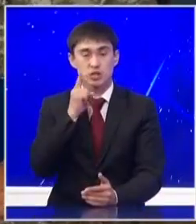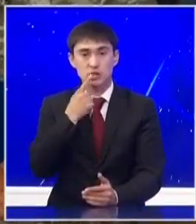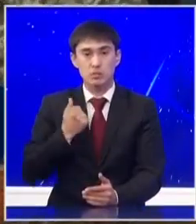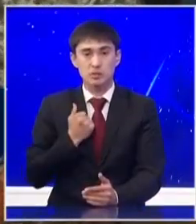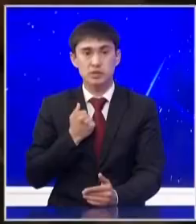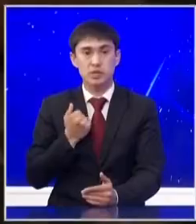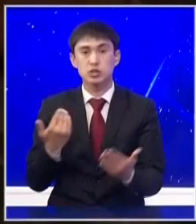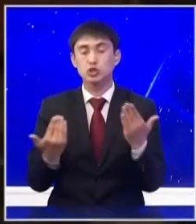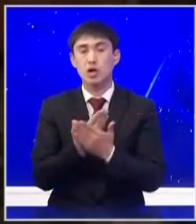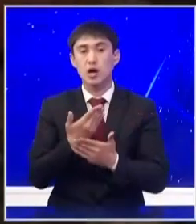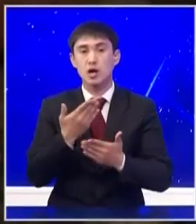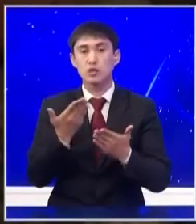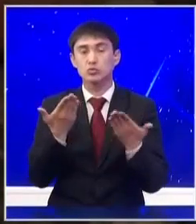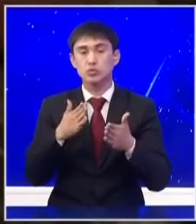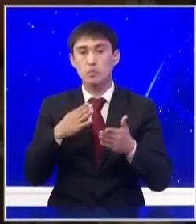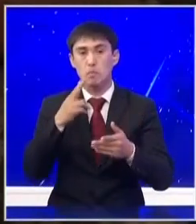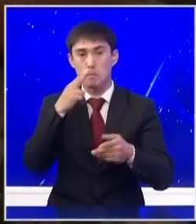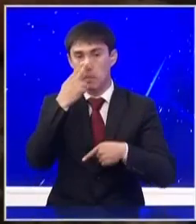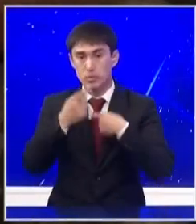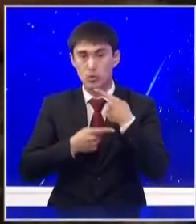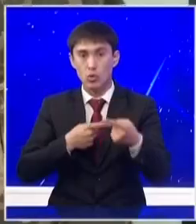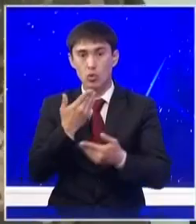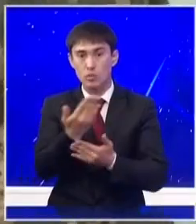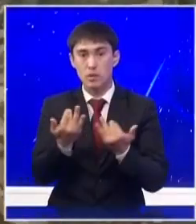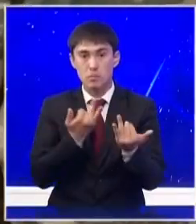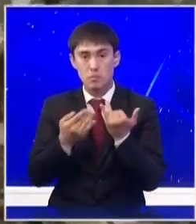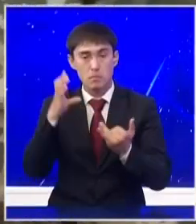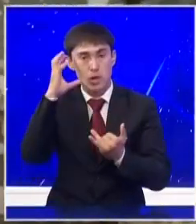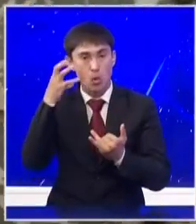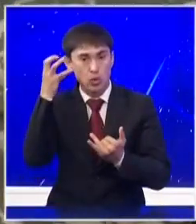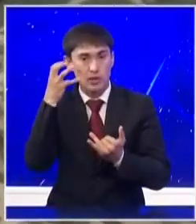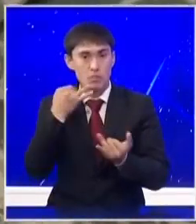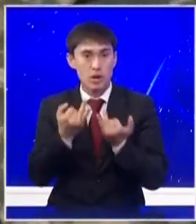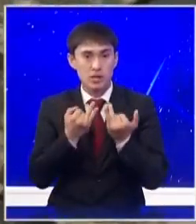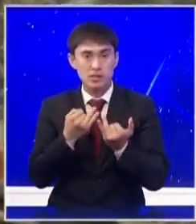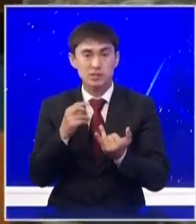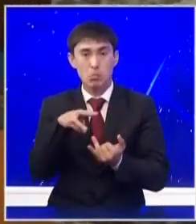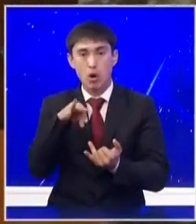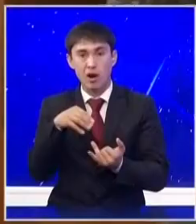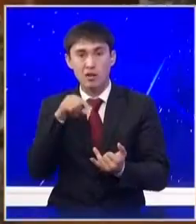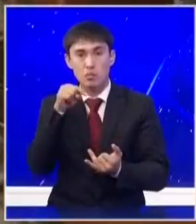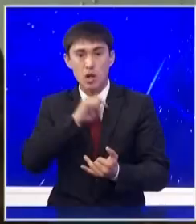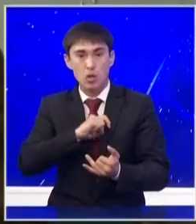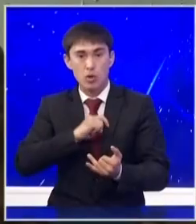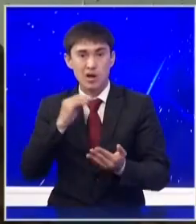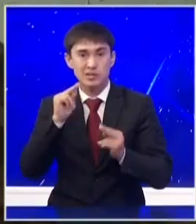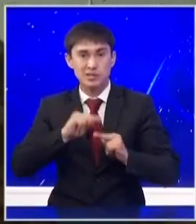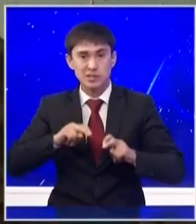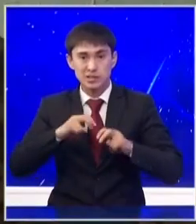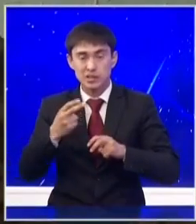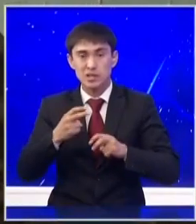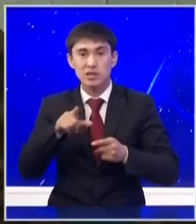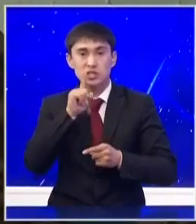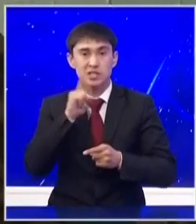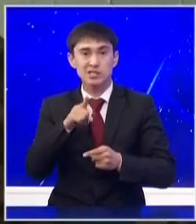жаңа жағдайға бейімделу үшін олармен психологтар әңгімелесіп, мінез құлқын моральдық психологиялық қасиеттерін зерттейді. Нәтижелері негізінде жас